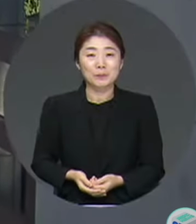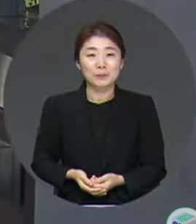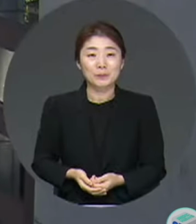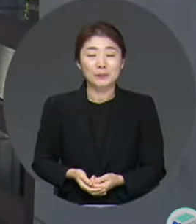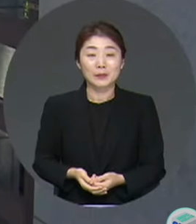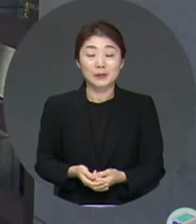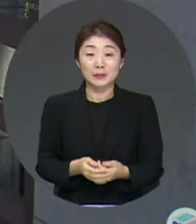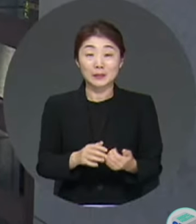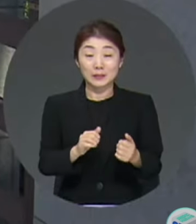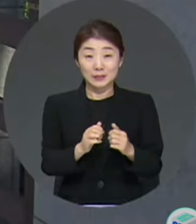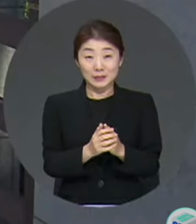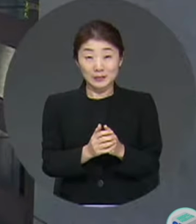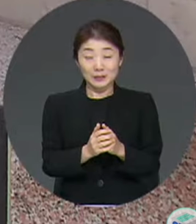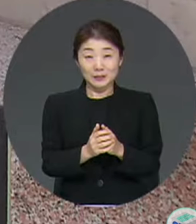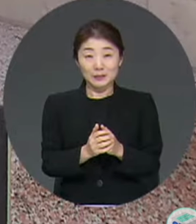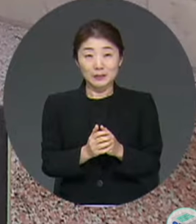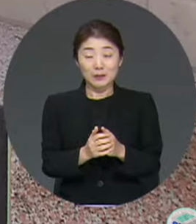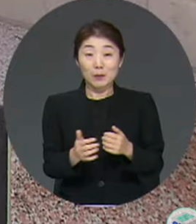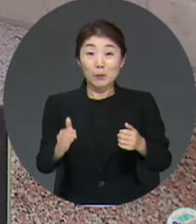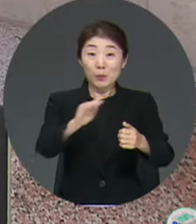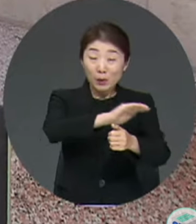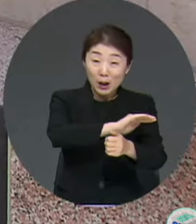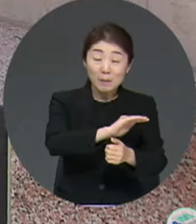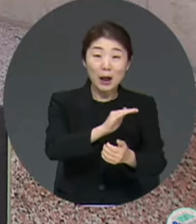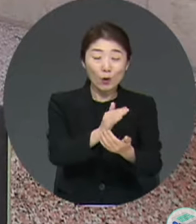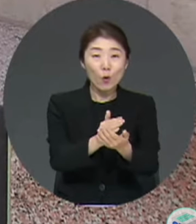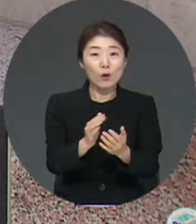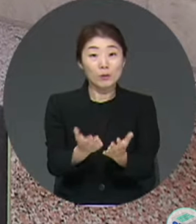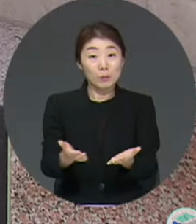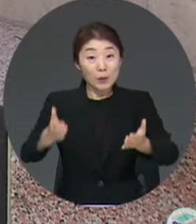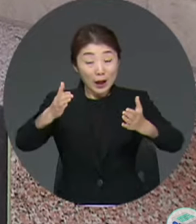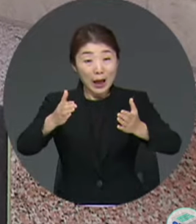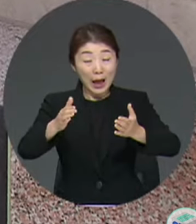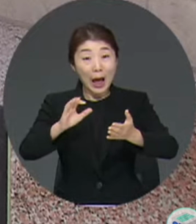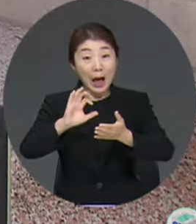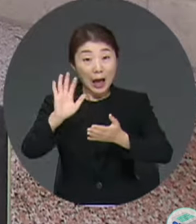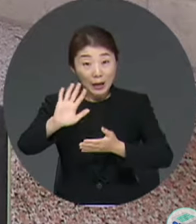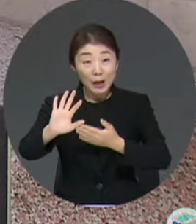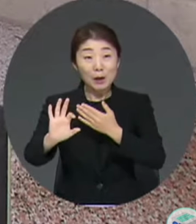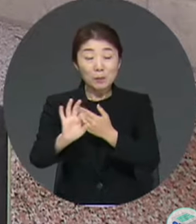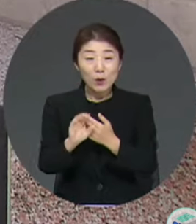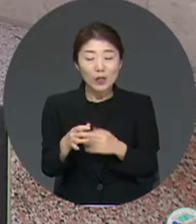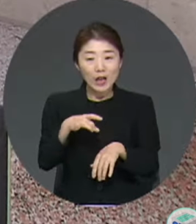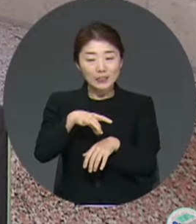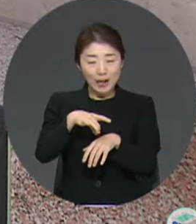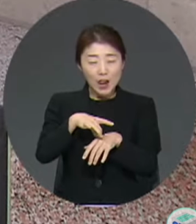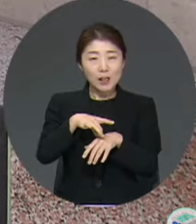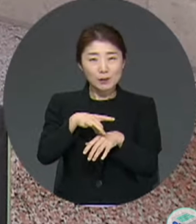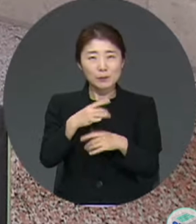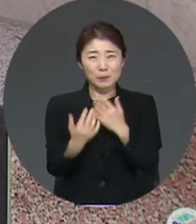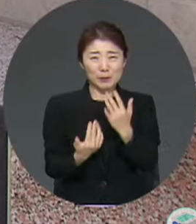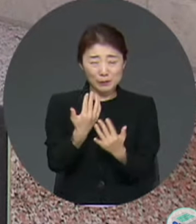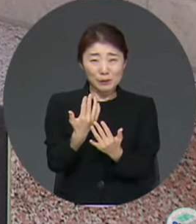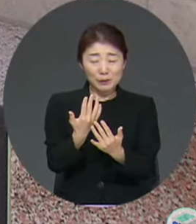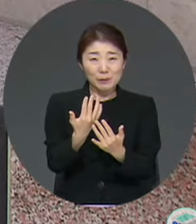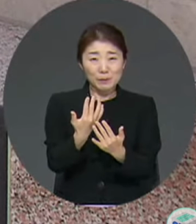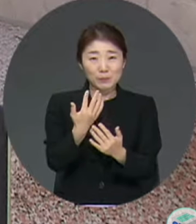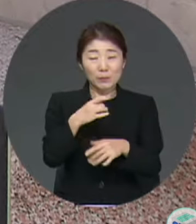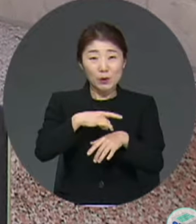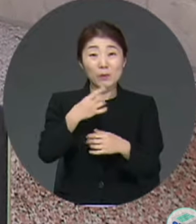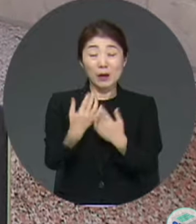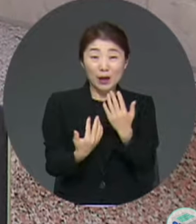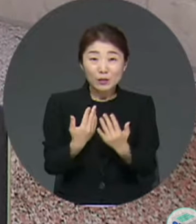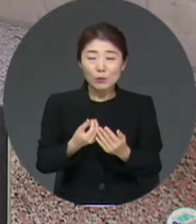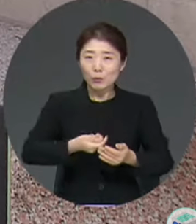매장을 하거나 납골당에 봉안하지 않을 경우 이곳 유택동산에서 유골을 직접 뿌릴 수도 있습니다. 이 역시